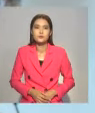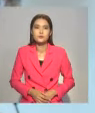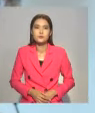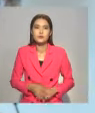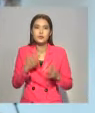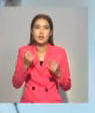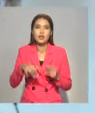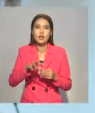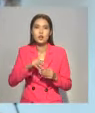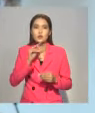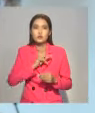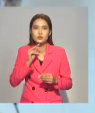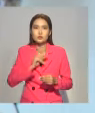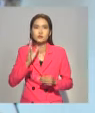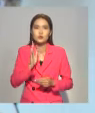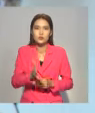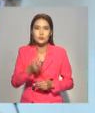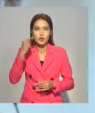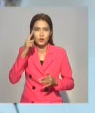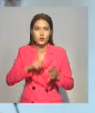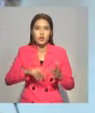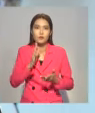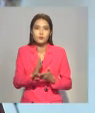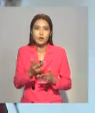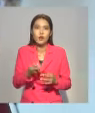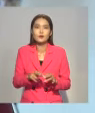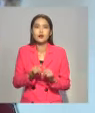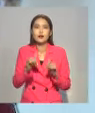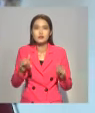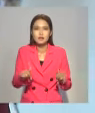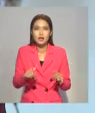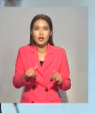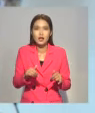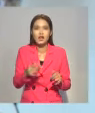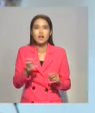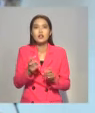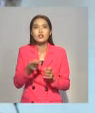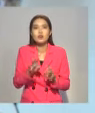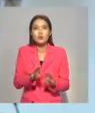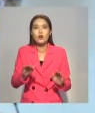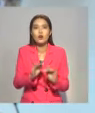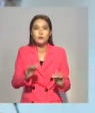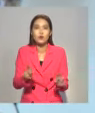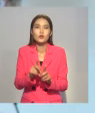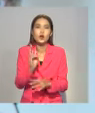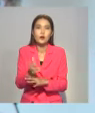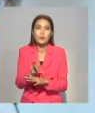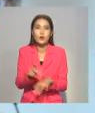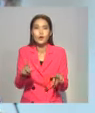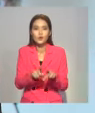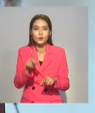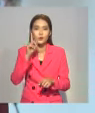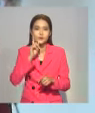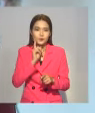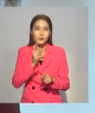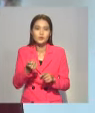жасау керектігін, және де мұғалімдердің тек қана балаларға ғана жайлы емес, мұғалімдерге де жайлы